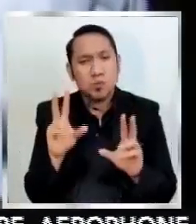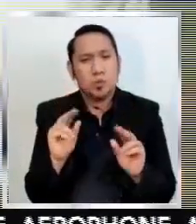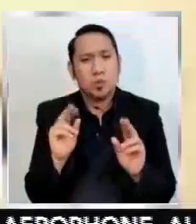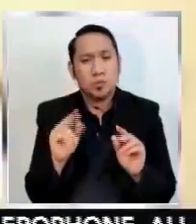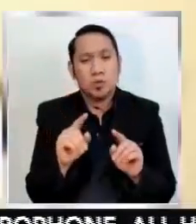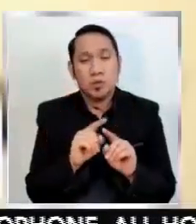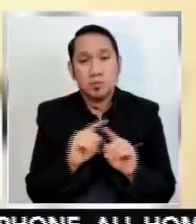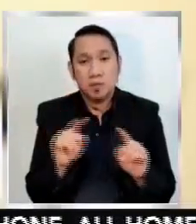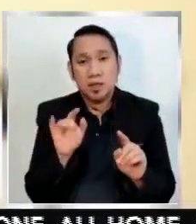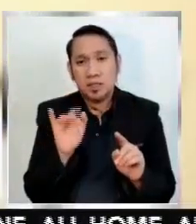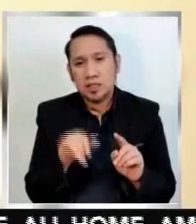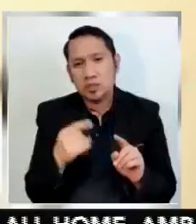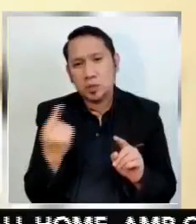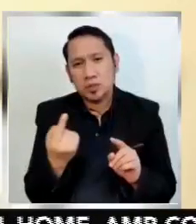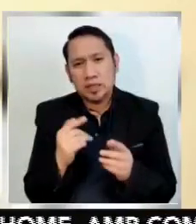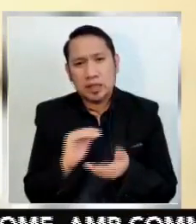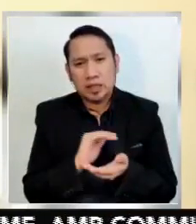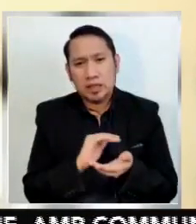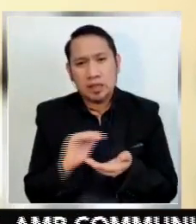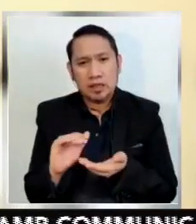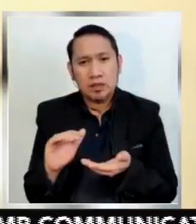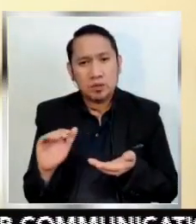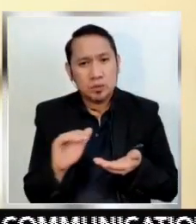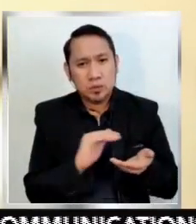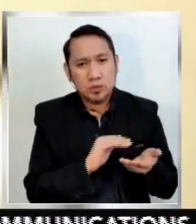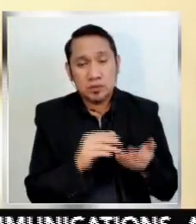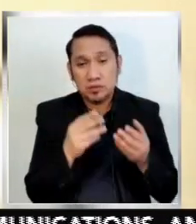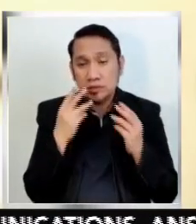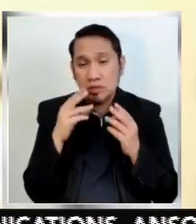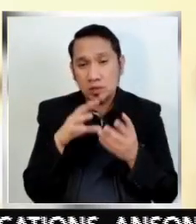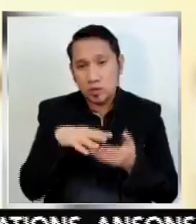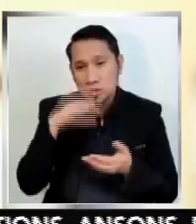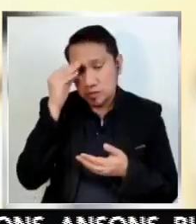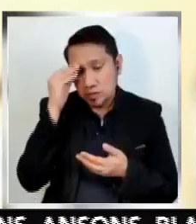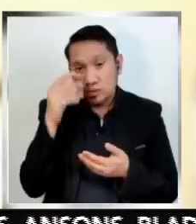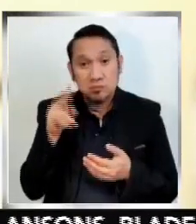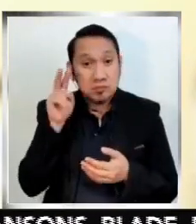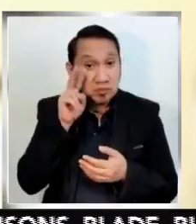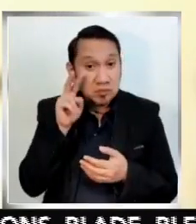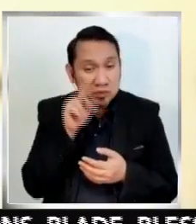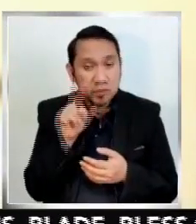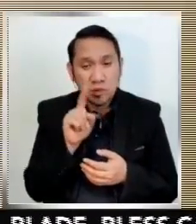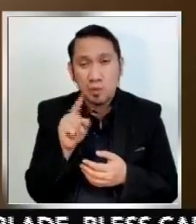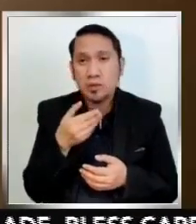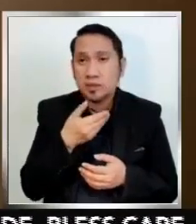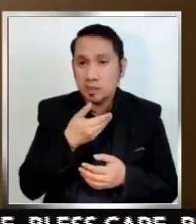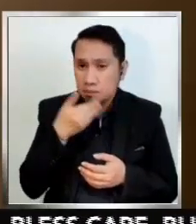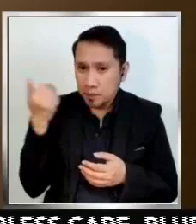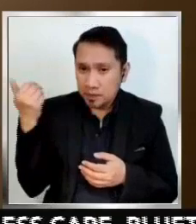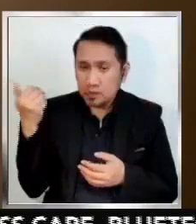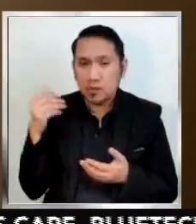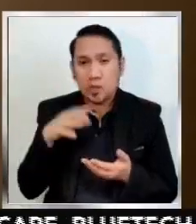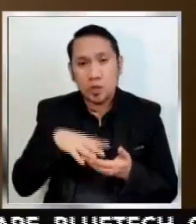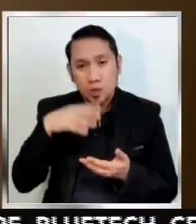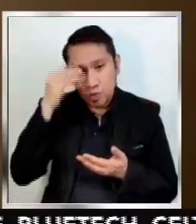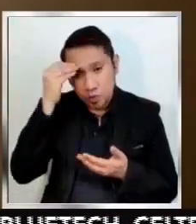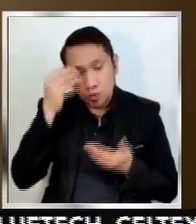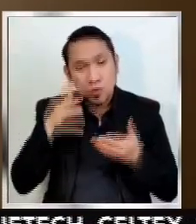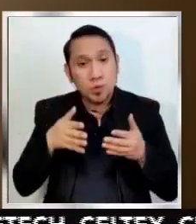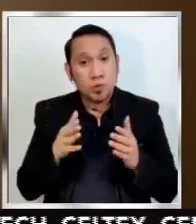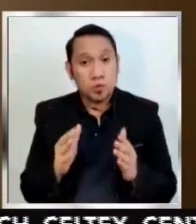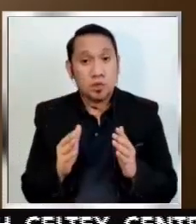yan eh, lalo na kung manonood ng video. Ang pinakamainam pa rin ay kung